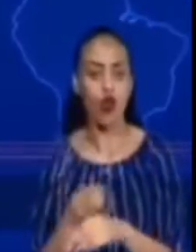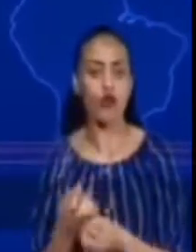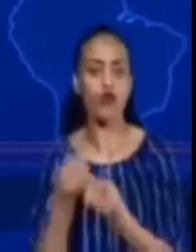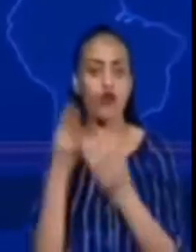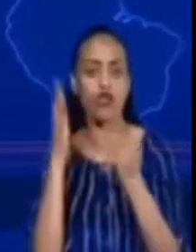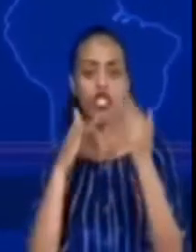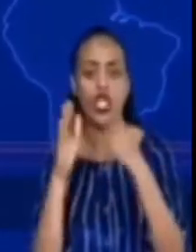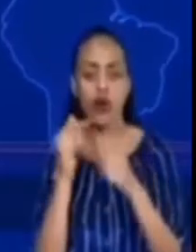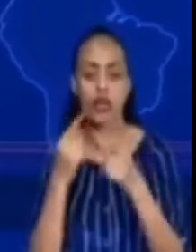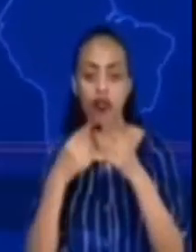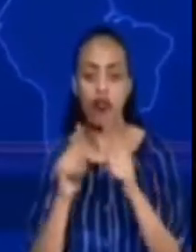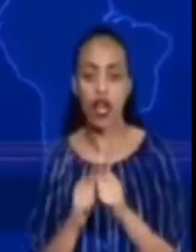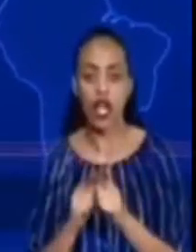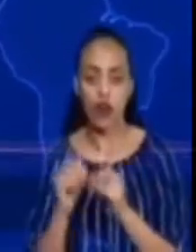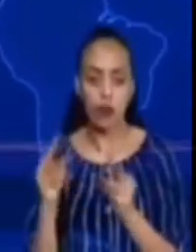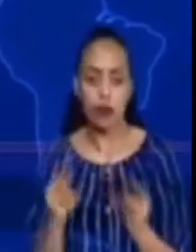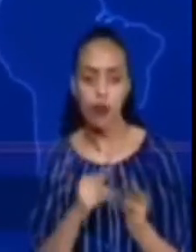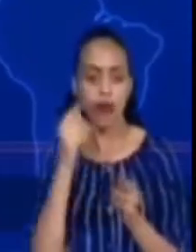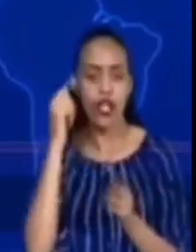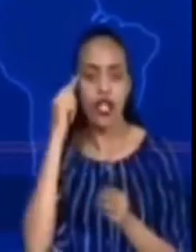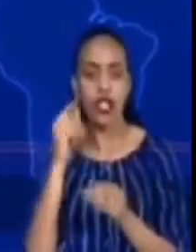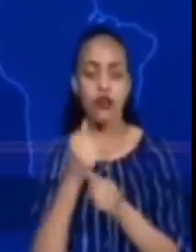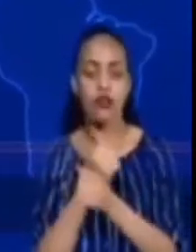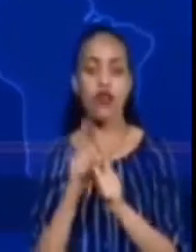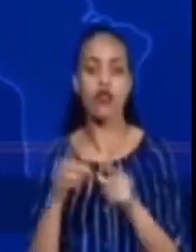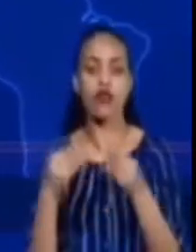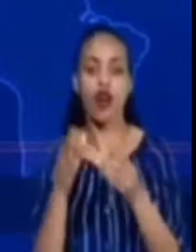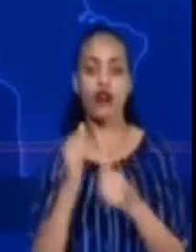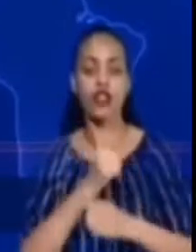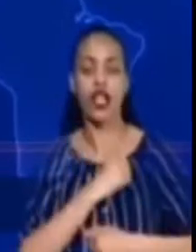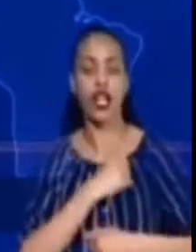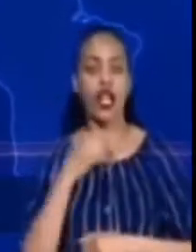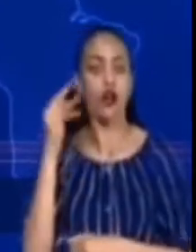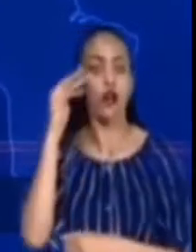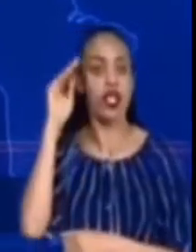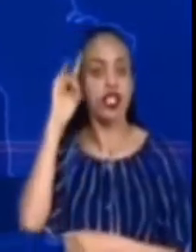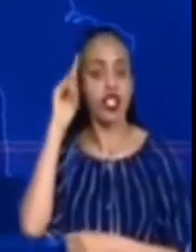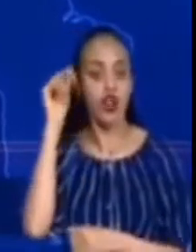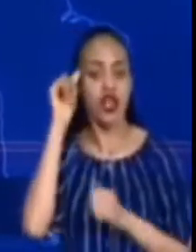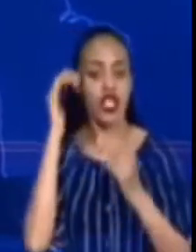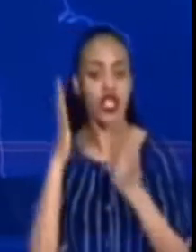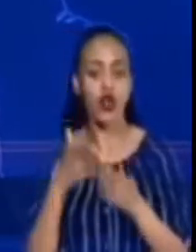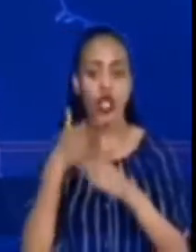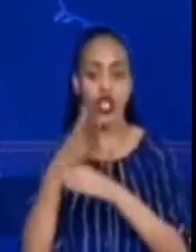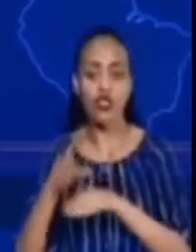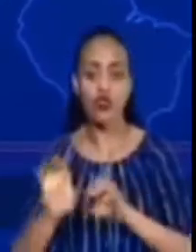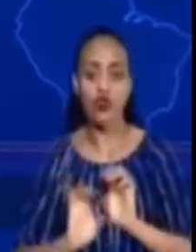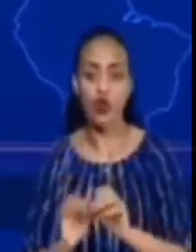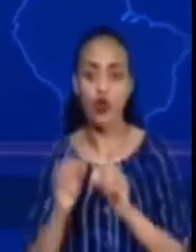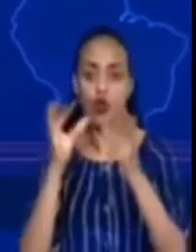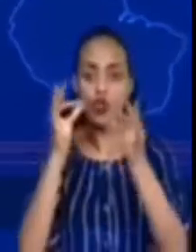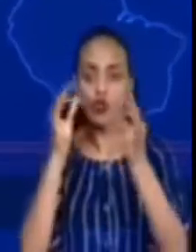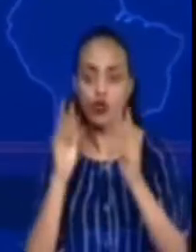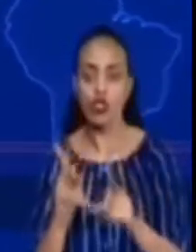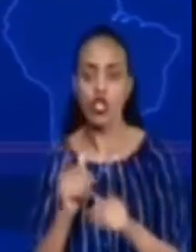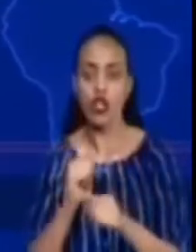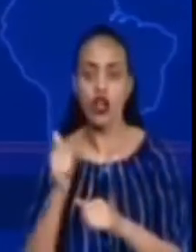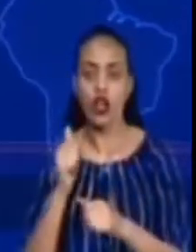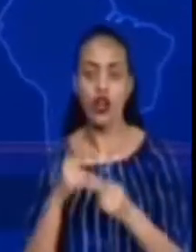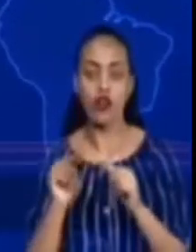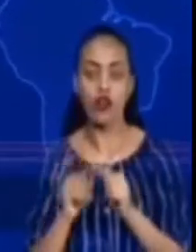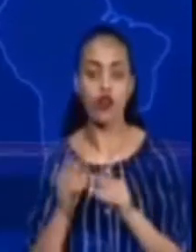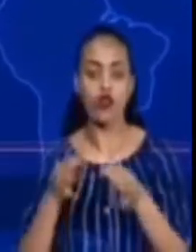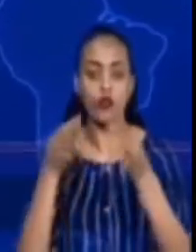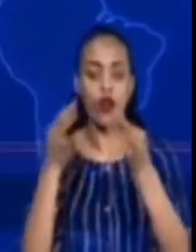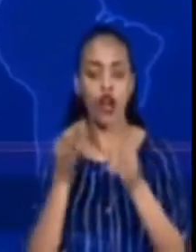እንደምትቀና በመምህራኑ ሳይ እንደምትቀና አሁን ዶክተር ዘበነ ላይ አፍን ትከፍታለ እኮ ያ ነው አንደኛ በድመ